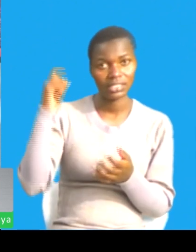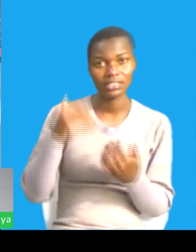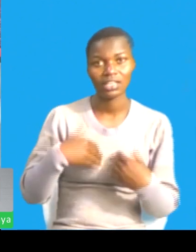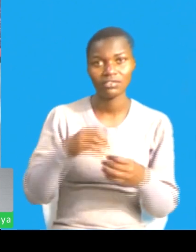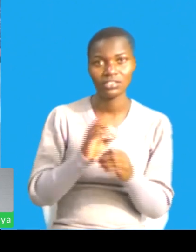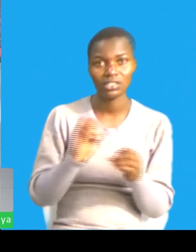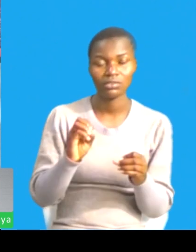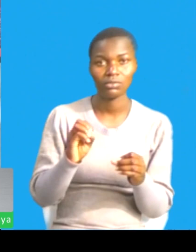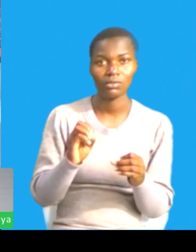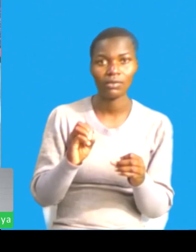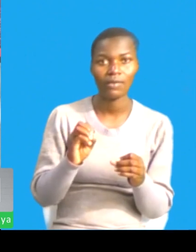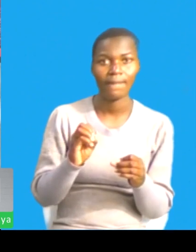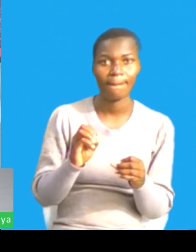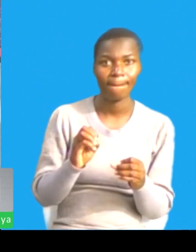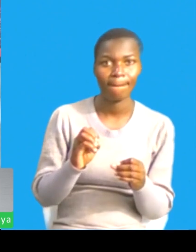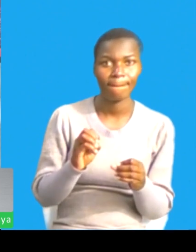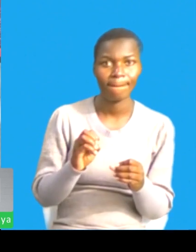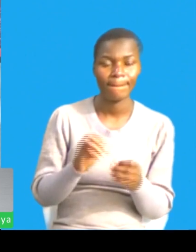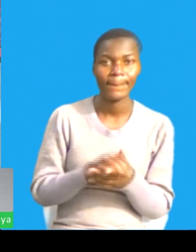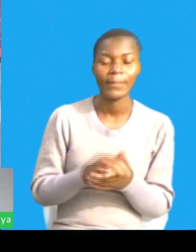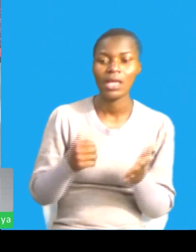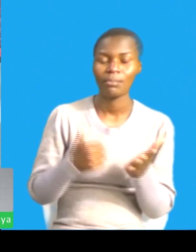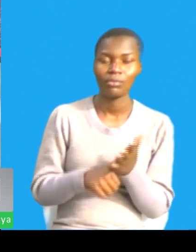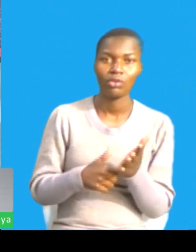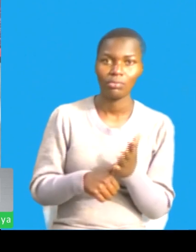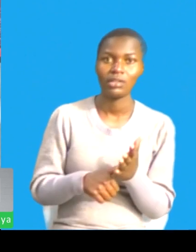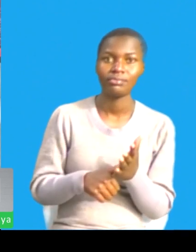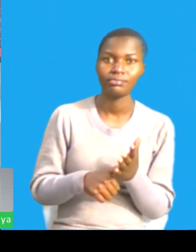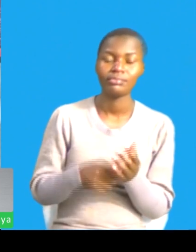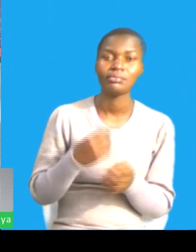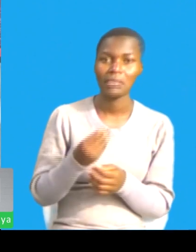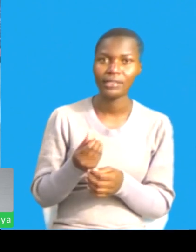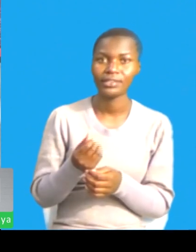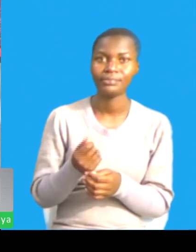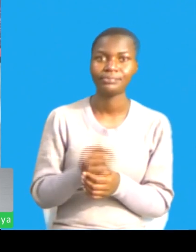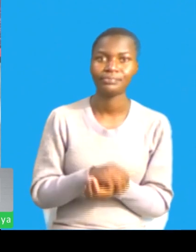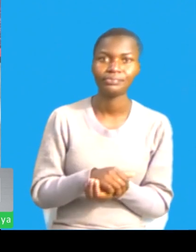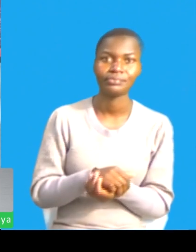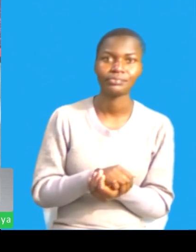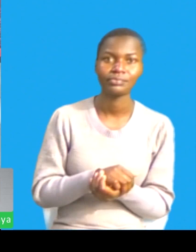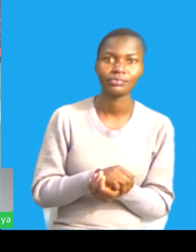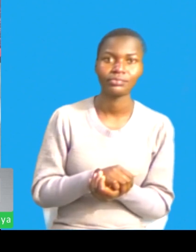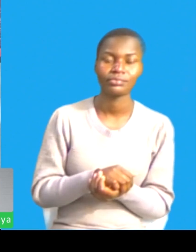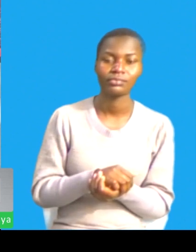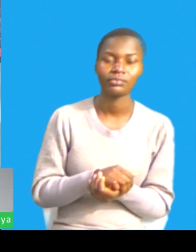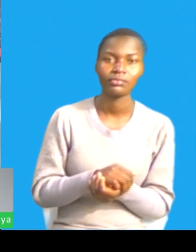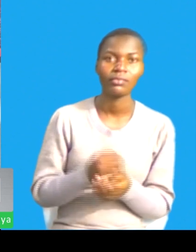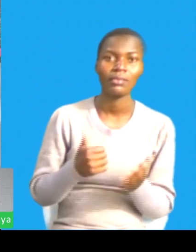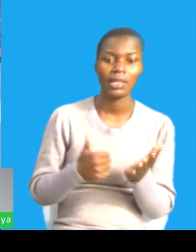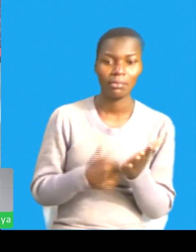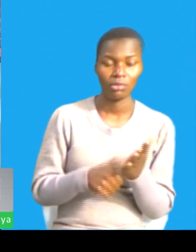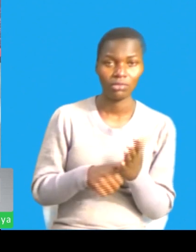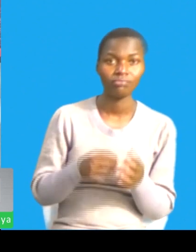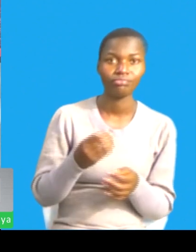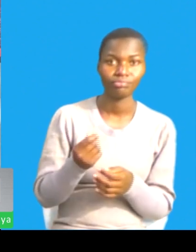high cost of living down. Shida inakuwa ni so problem ni pesa inawekwa pale na ile inasanywa. Kuna ile inasanywa na kule